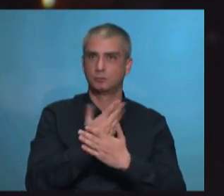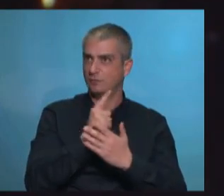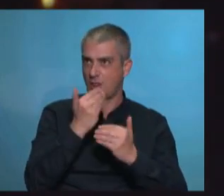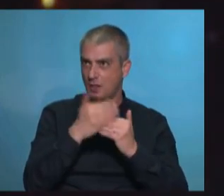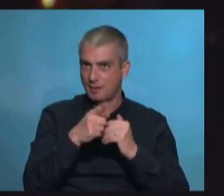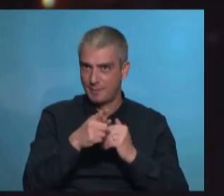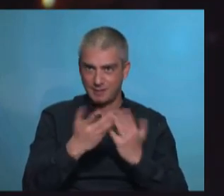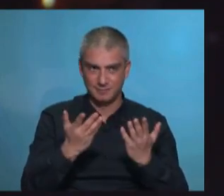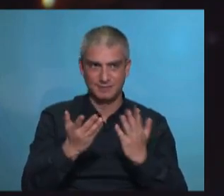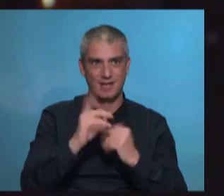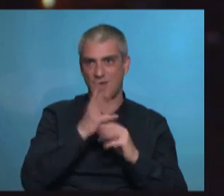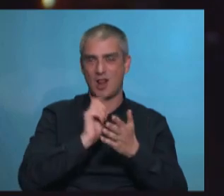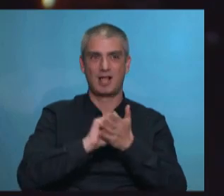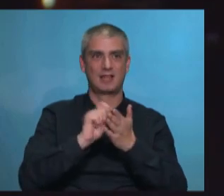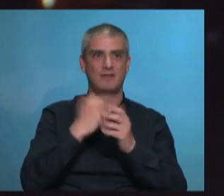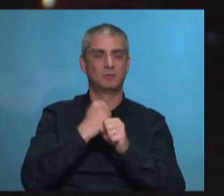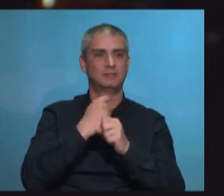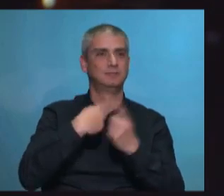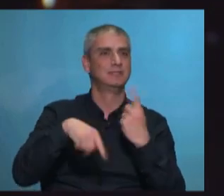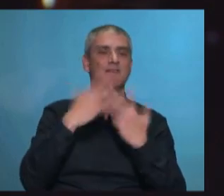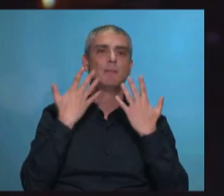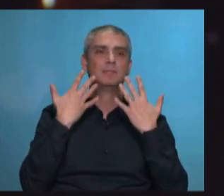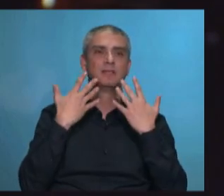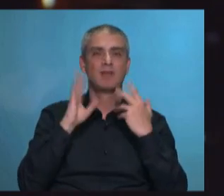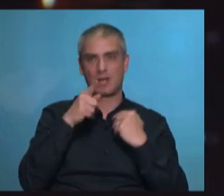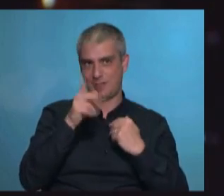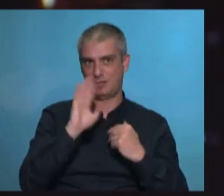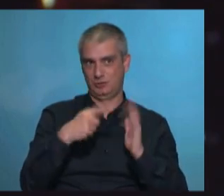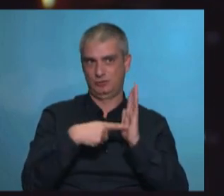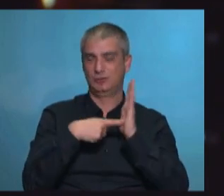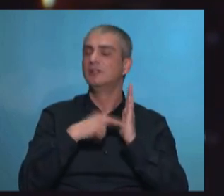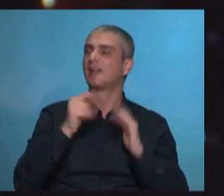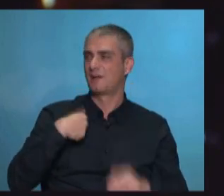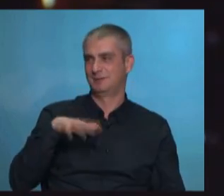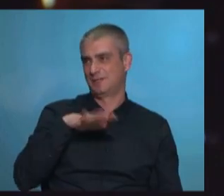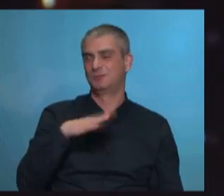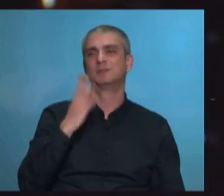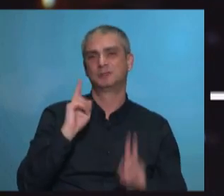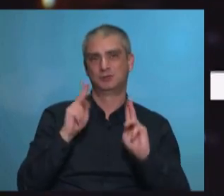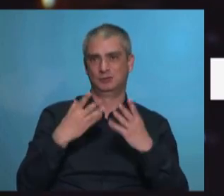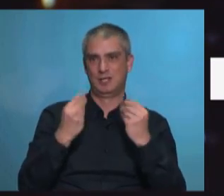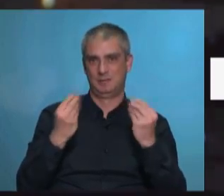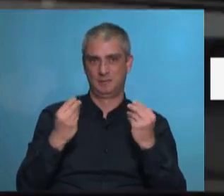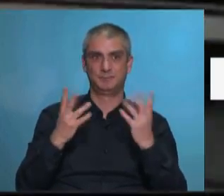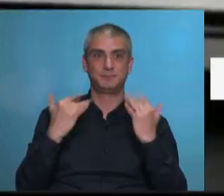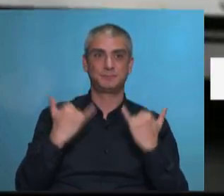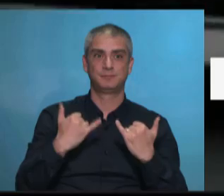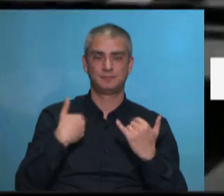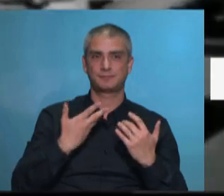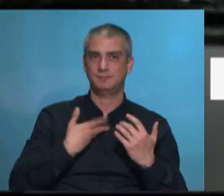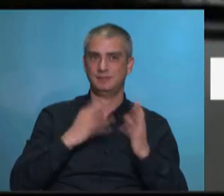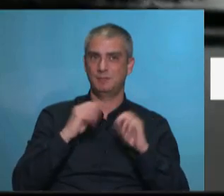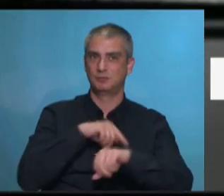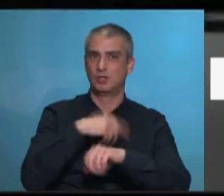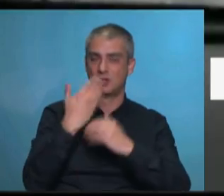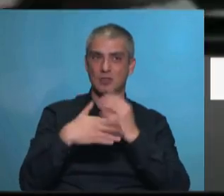אתה יודע, כל כתבים פה היום עושים סבב מזג האוויר, גם לך יש משהו עבור. גם אצלנו בגזרה לא חסר, אז יש היום, אנחנו מקבלים ממש בשעות האחרונות